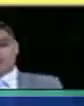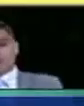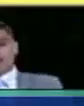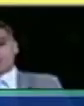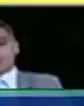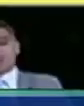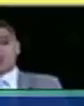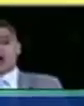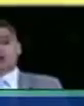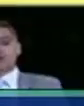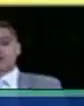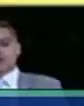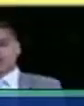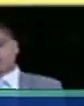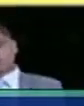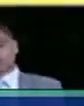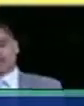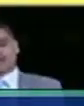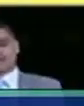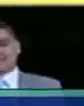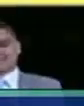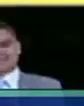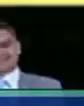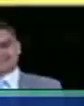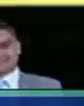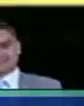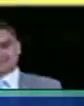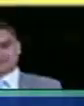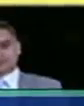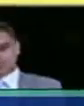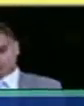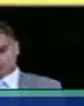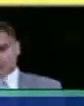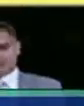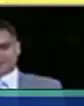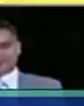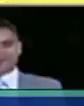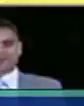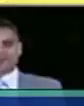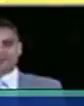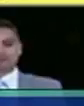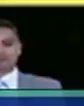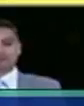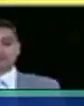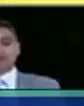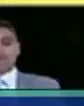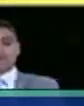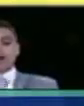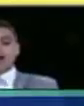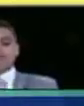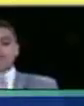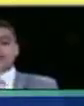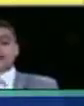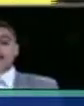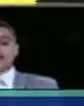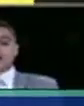الامور كل سنه وانتم طيبين، تبقى متشكر، تبقى الامور